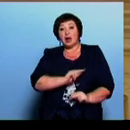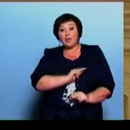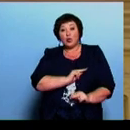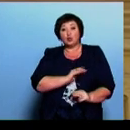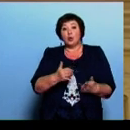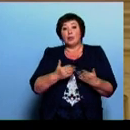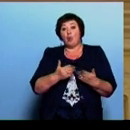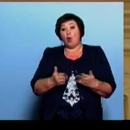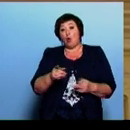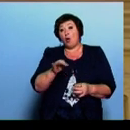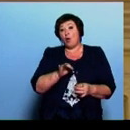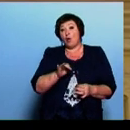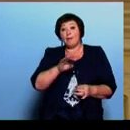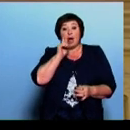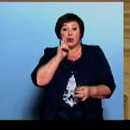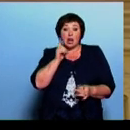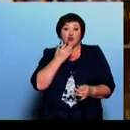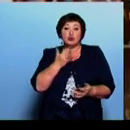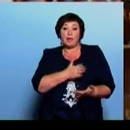парламентов в районах республики.